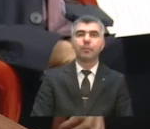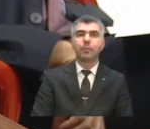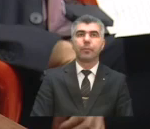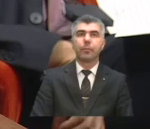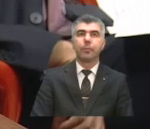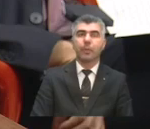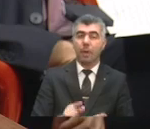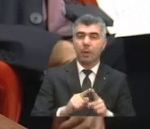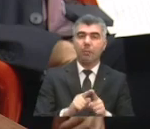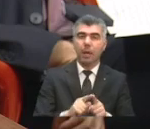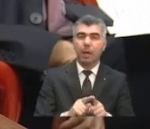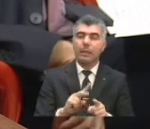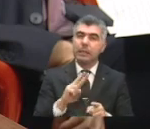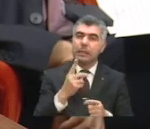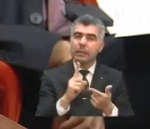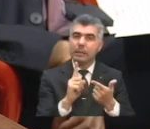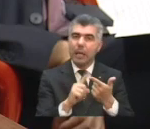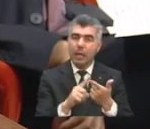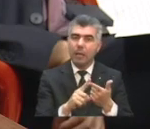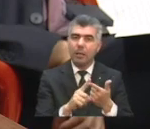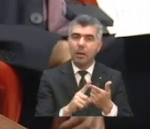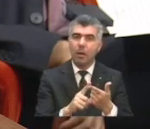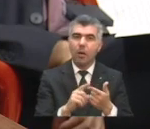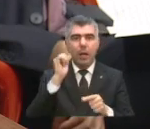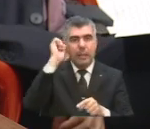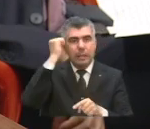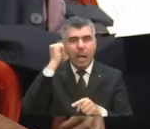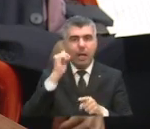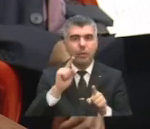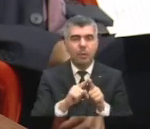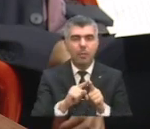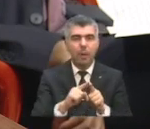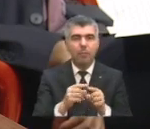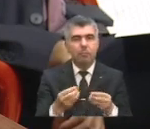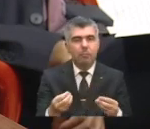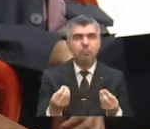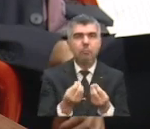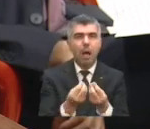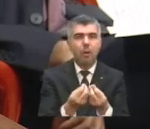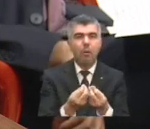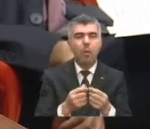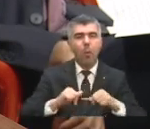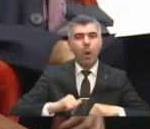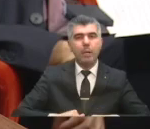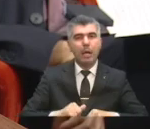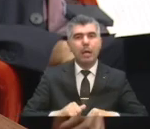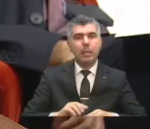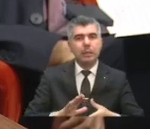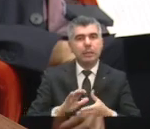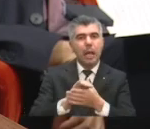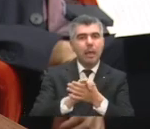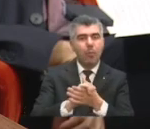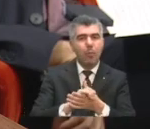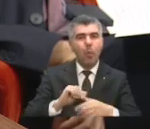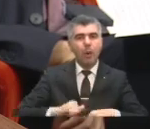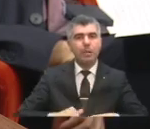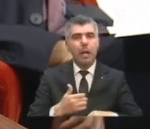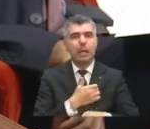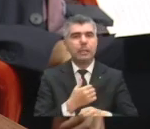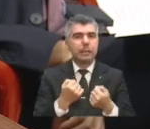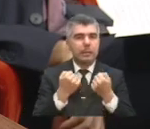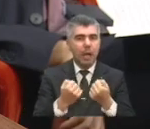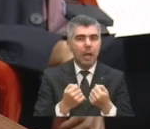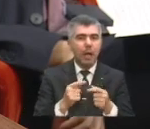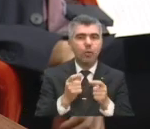يعني المجال الثاني كان هو تدريب في اطار الشراكات اللي كانوا عندنا مع قطاع التضامن، مع قطاع الصحه، مع مجموعه ديال القطاعات، حتى